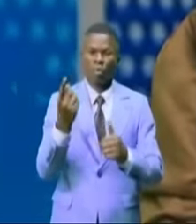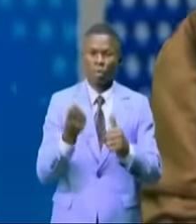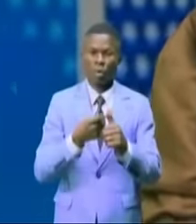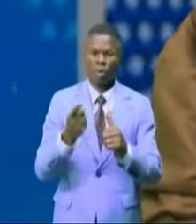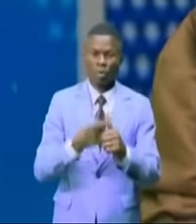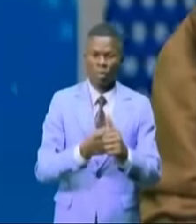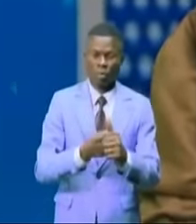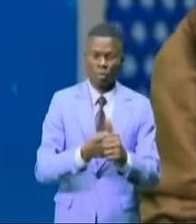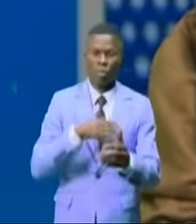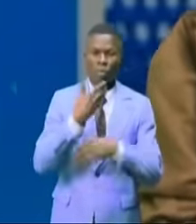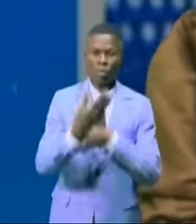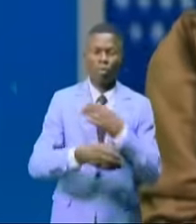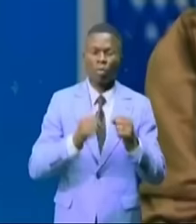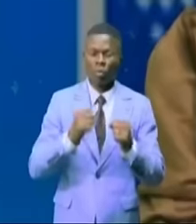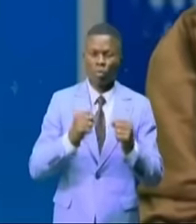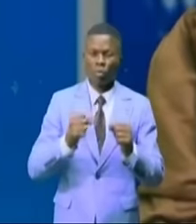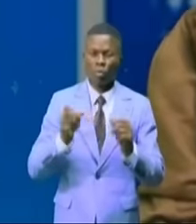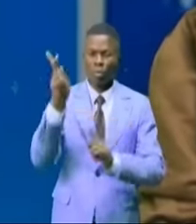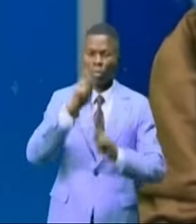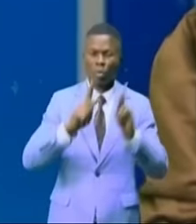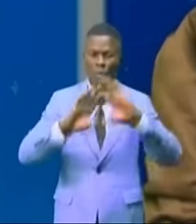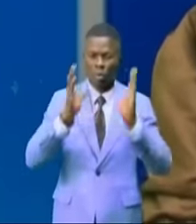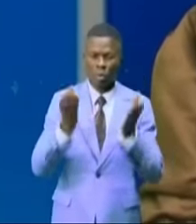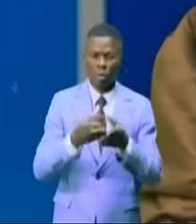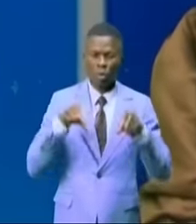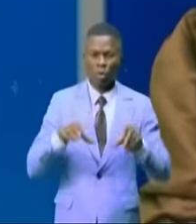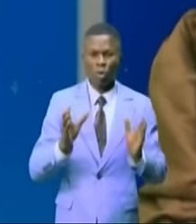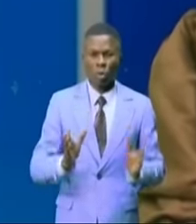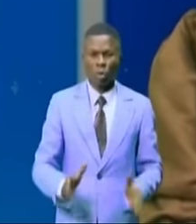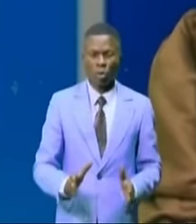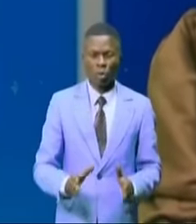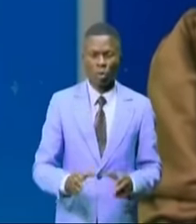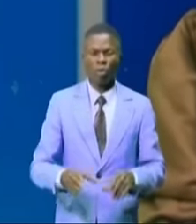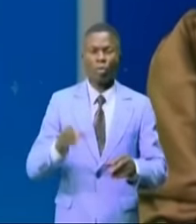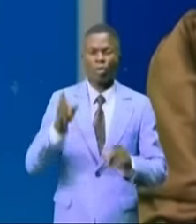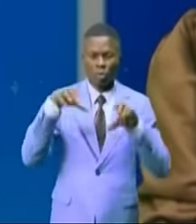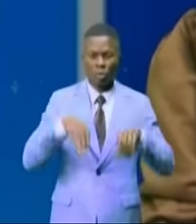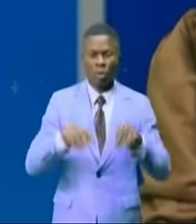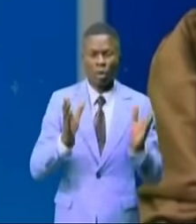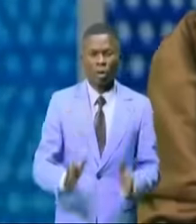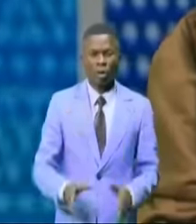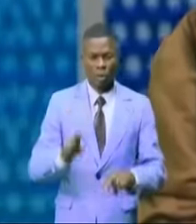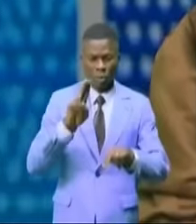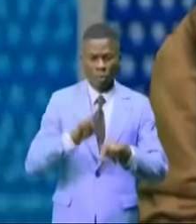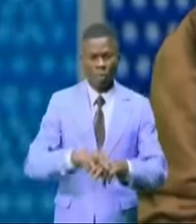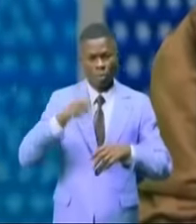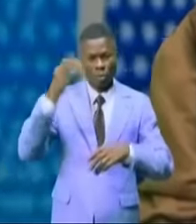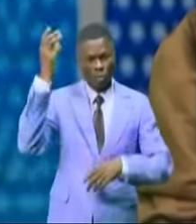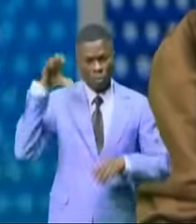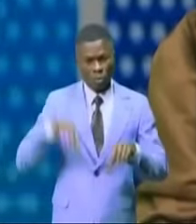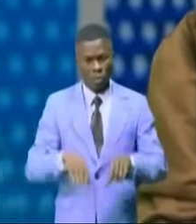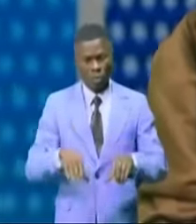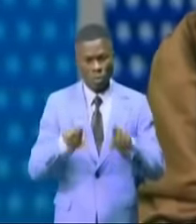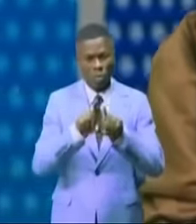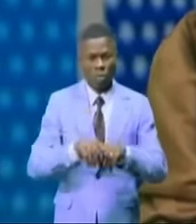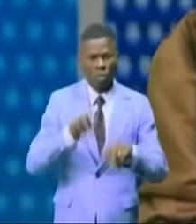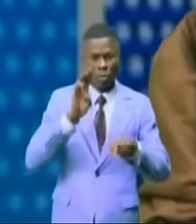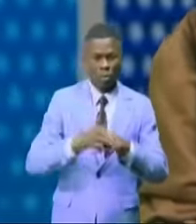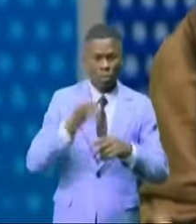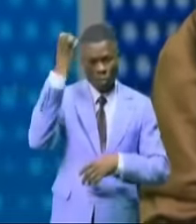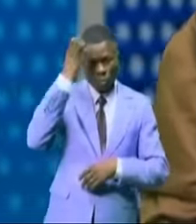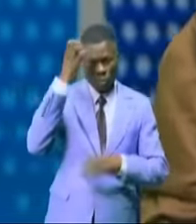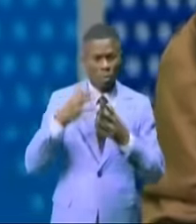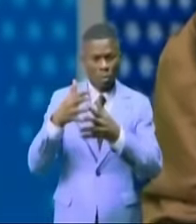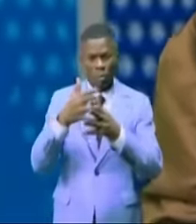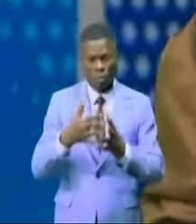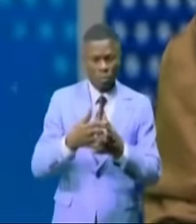de la mobilisation de tous mes compatriotes. Les compatriotes, comme je l'ai dit, qu'ils soient à l'intérieur du pays, qu'ils soient dans